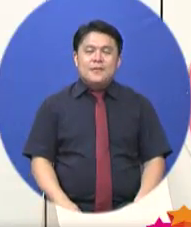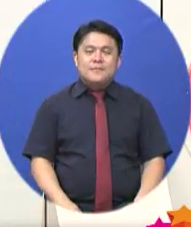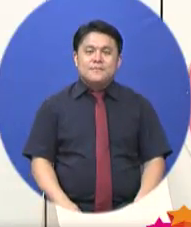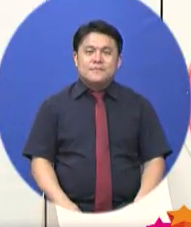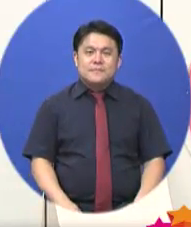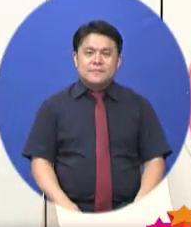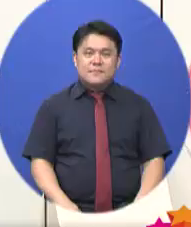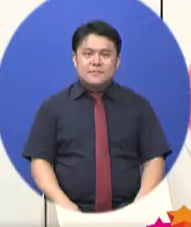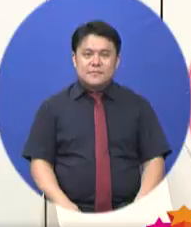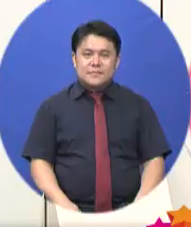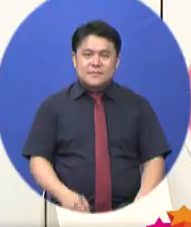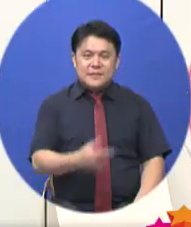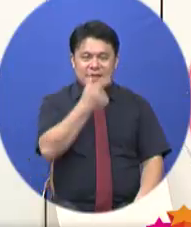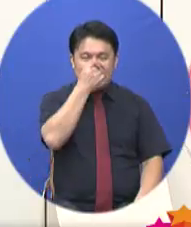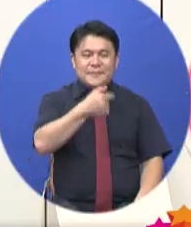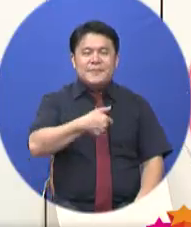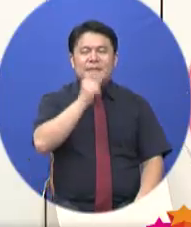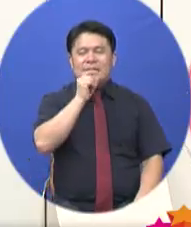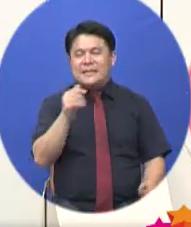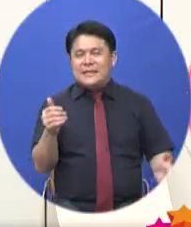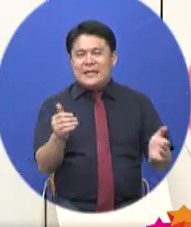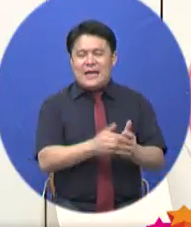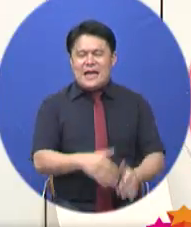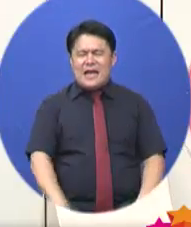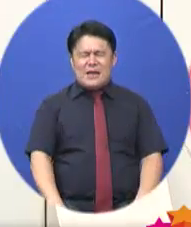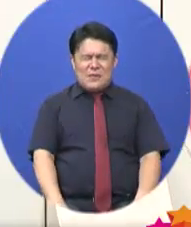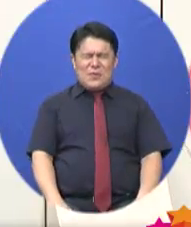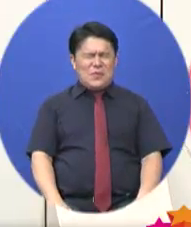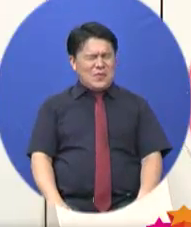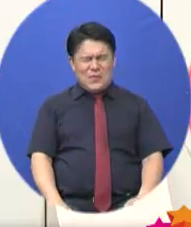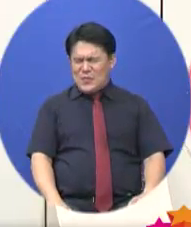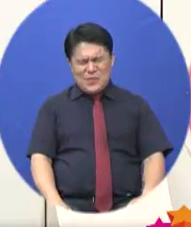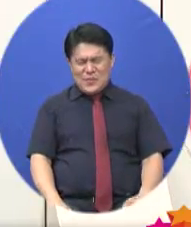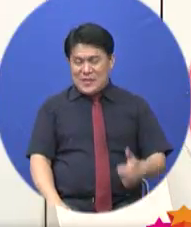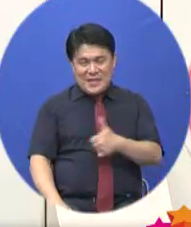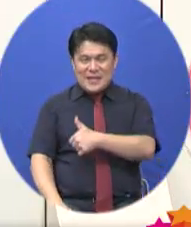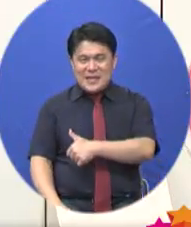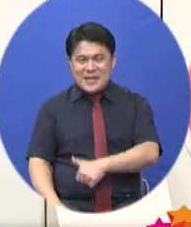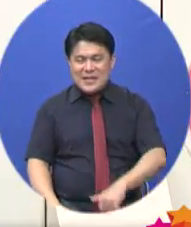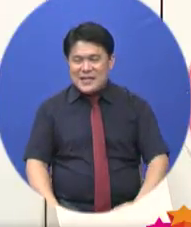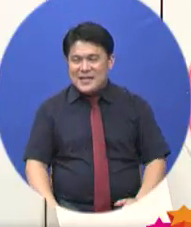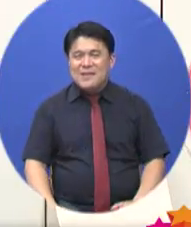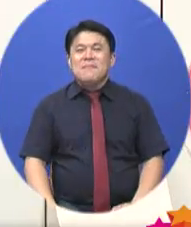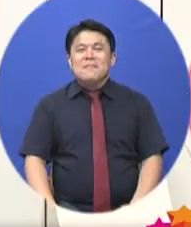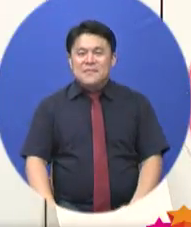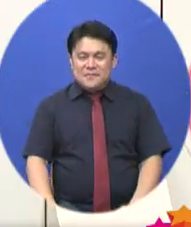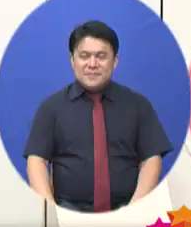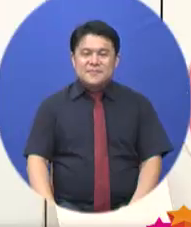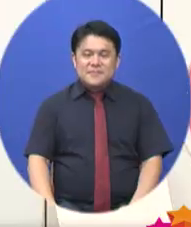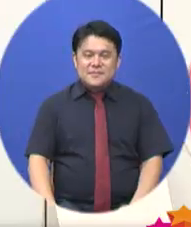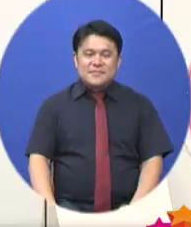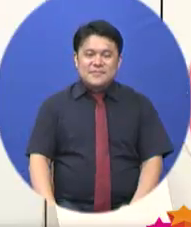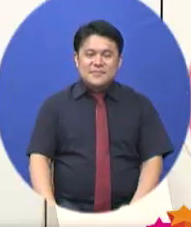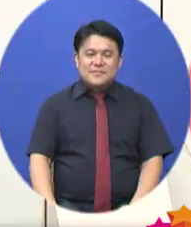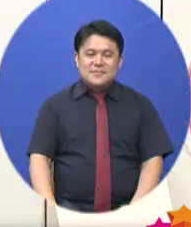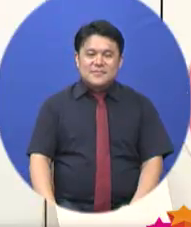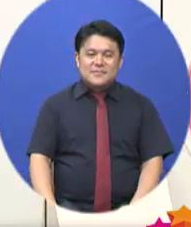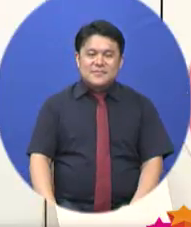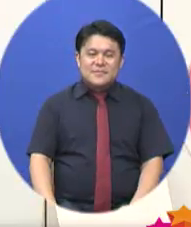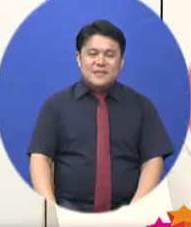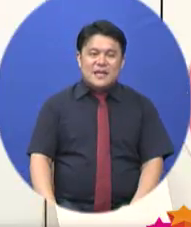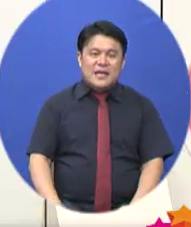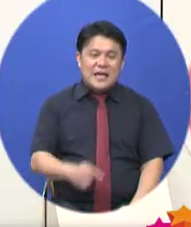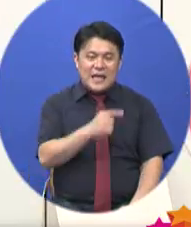거기에서 거기다 소장을 딱 들이면 김마크는 뭐 환상이죠. 아 그러시구나. 고추장 안